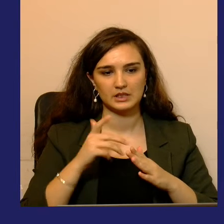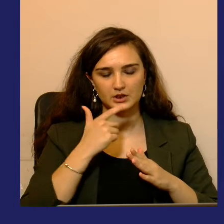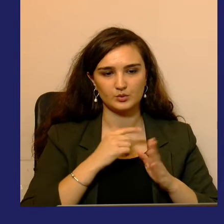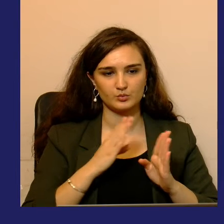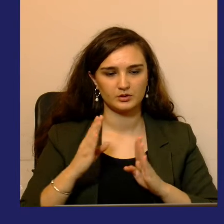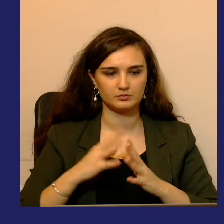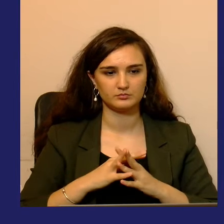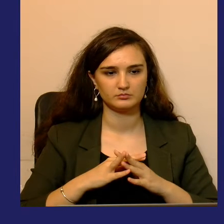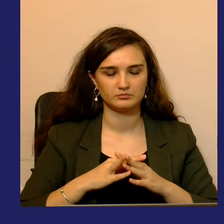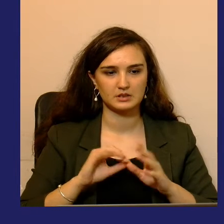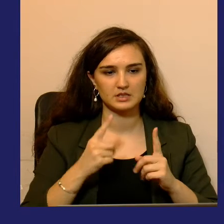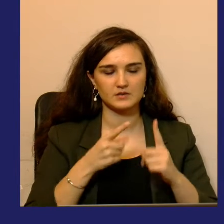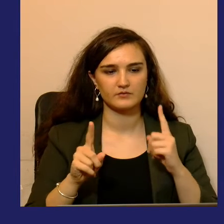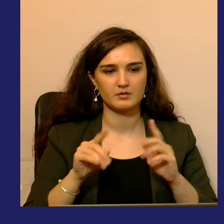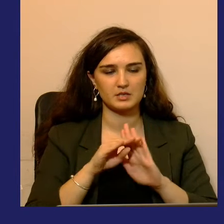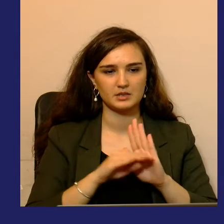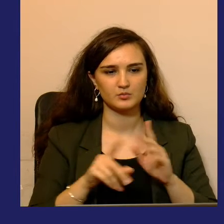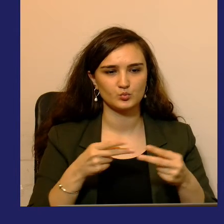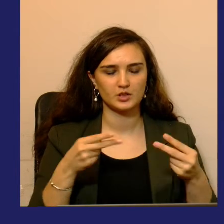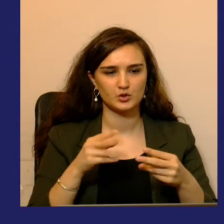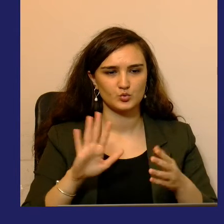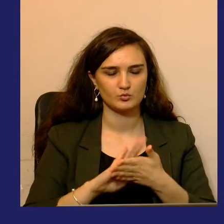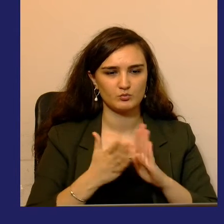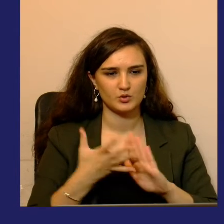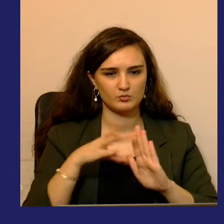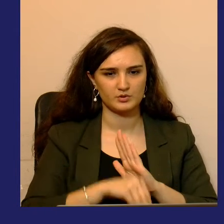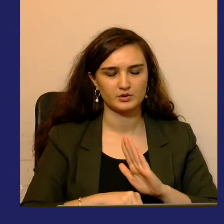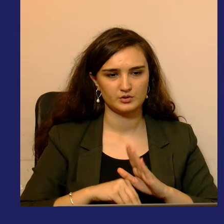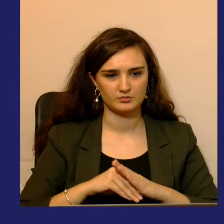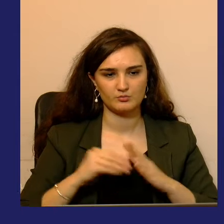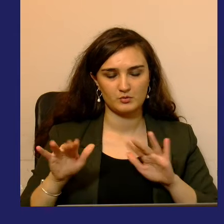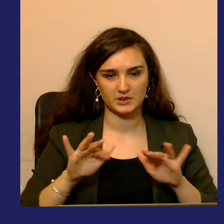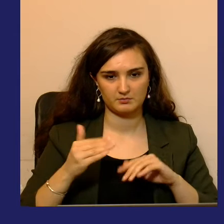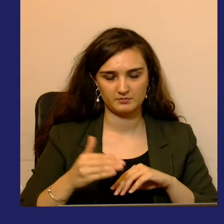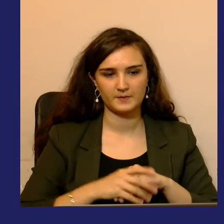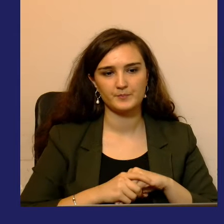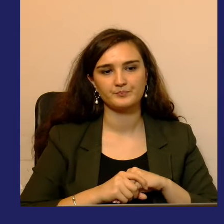არაეთიკური ან სხვა პარტიების უთანასწორო ვითარებაში ჩამაყენებელი მოქმედებები.